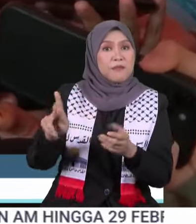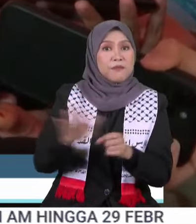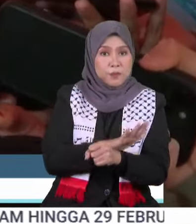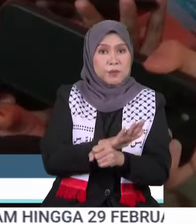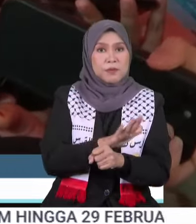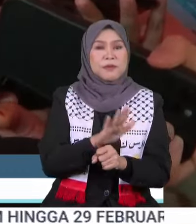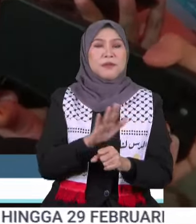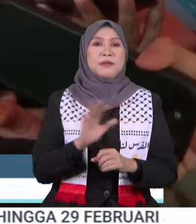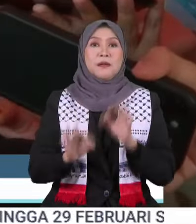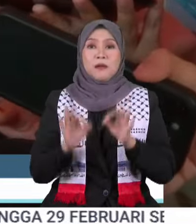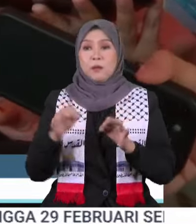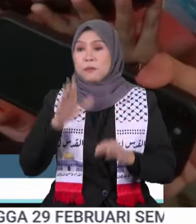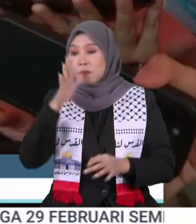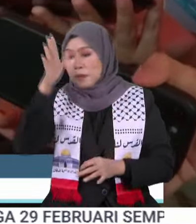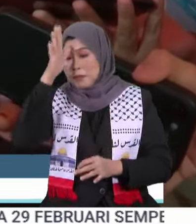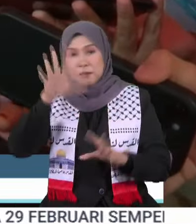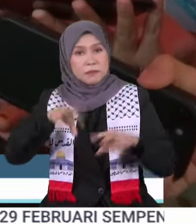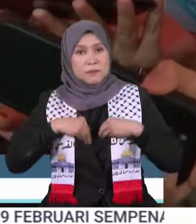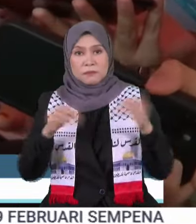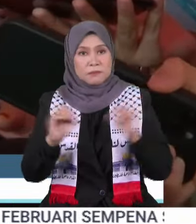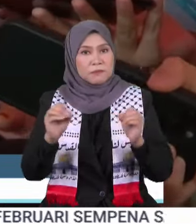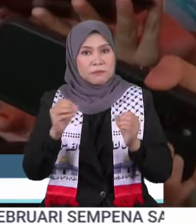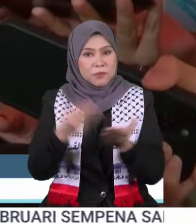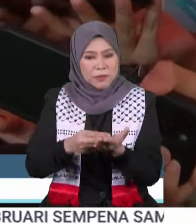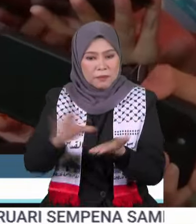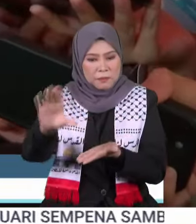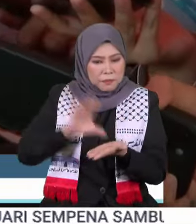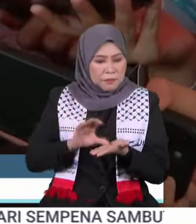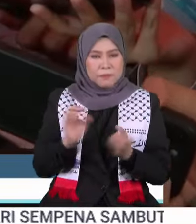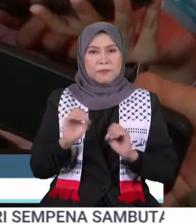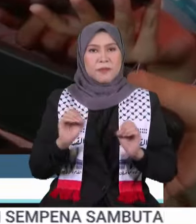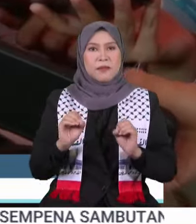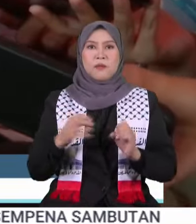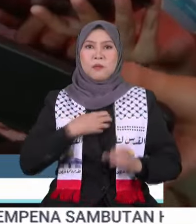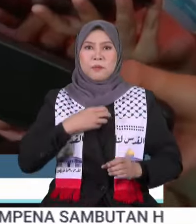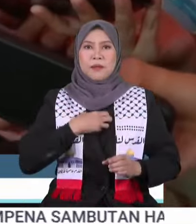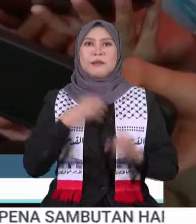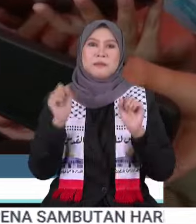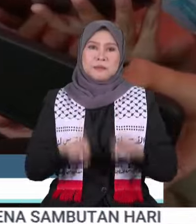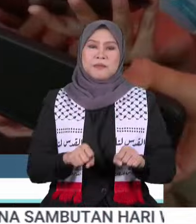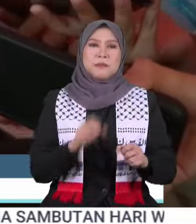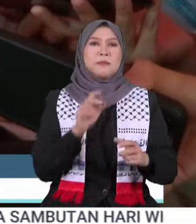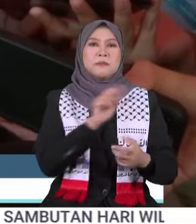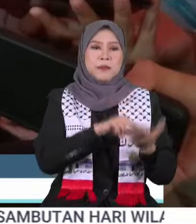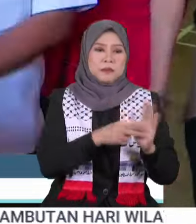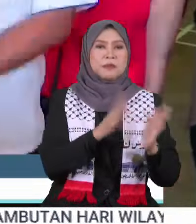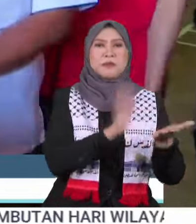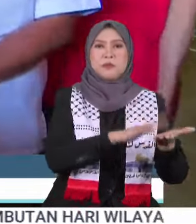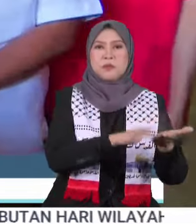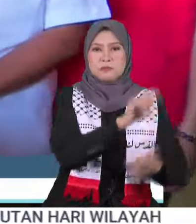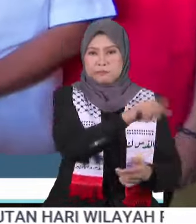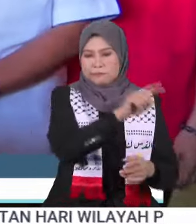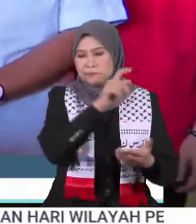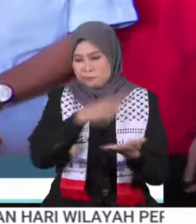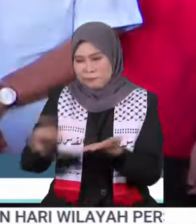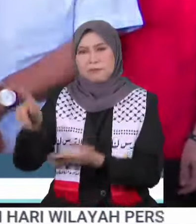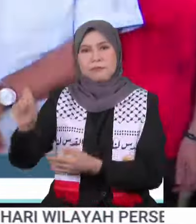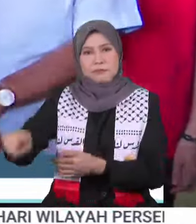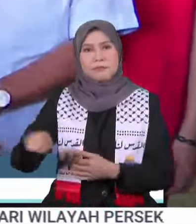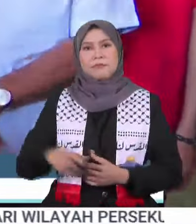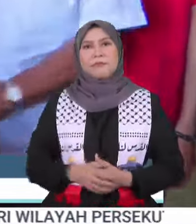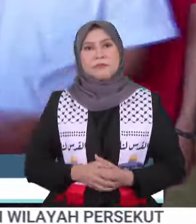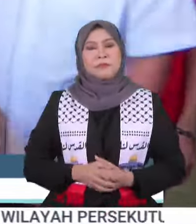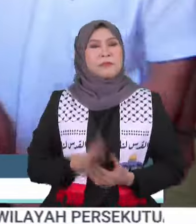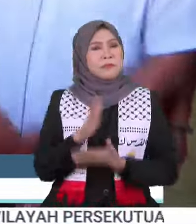Jadi kalau ada aduan itu, kita minta kemukakan dan kita akan siasat dan jumlah itu mesti dikembalikanlah. Baru-baru ini media